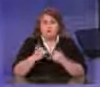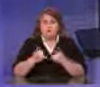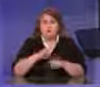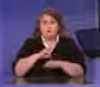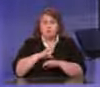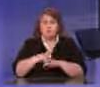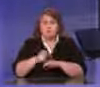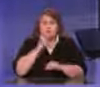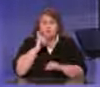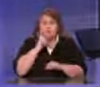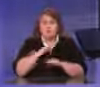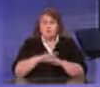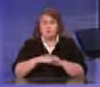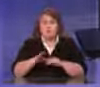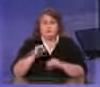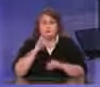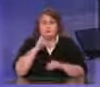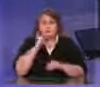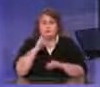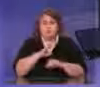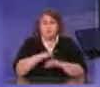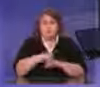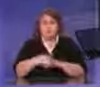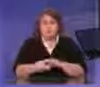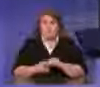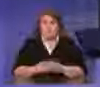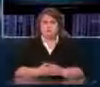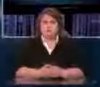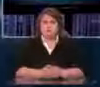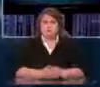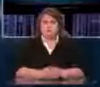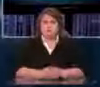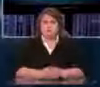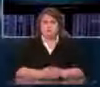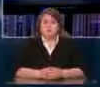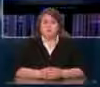морщинистые, зеленые гладкие и зеленые морщинистые.